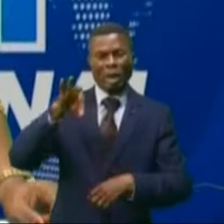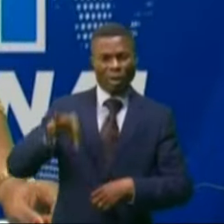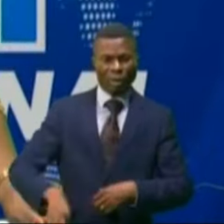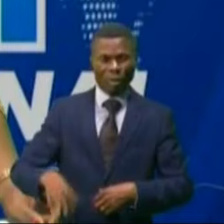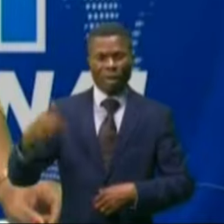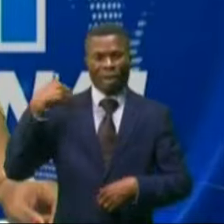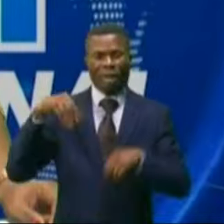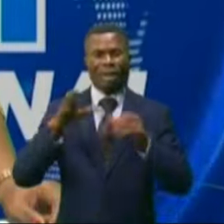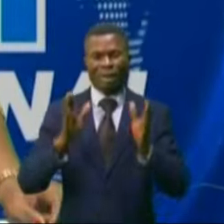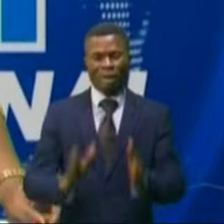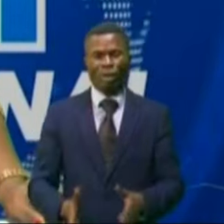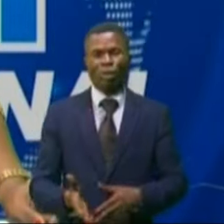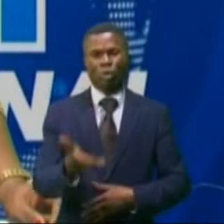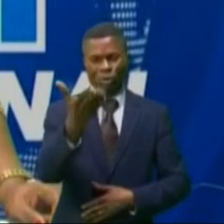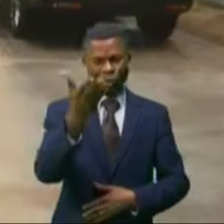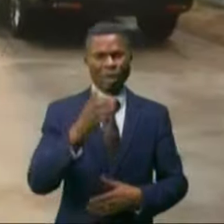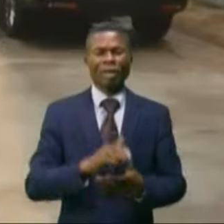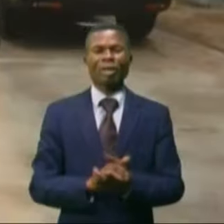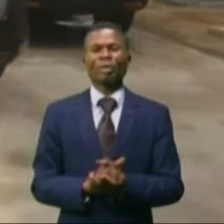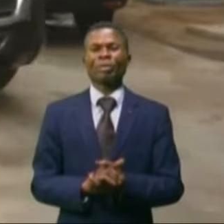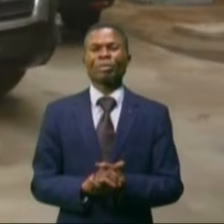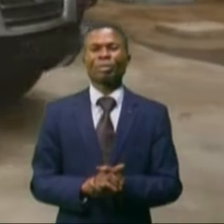l'État congolais. Cédric Kenina.